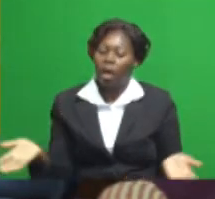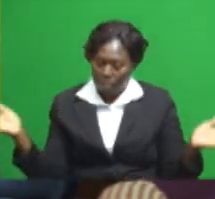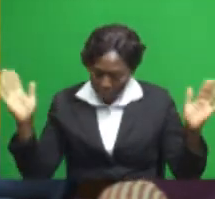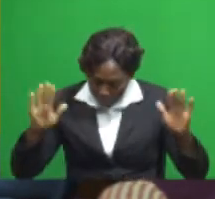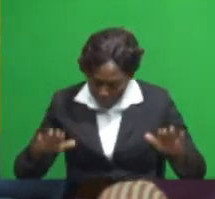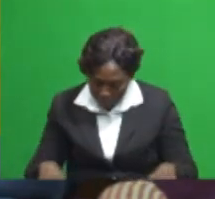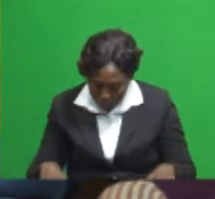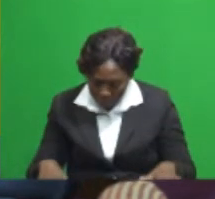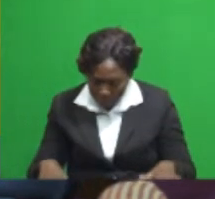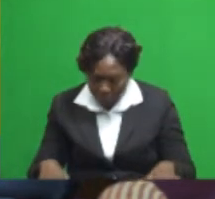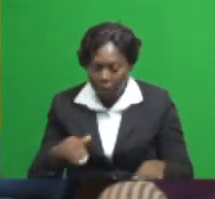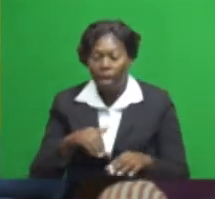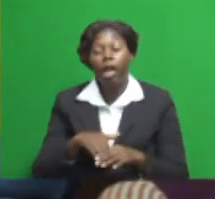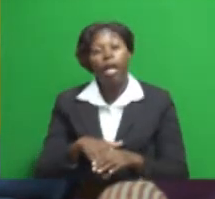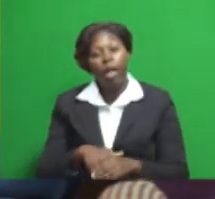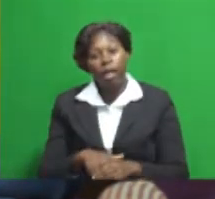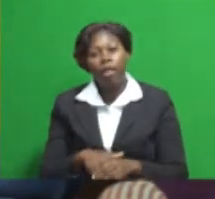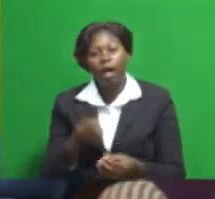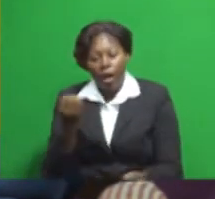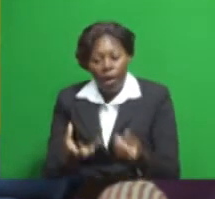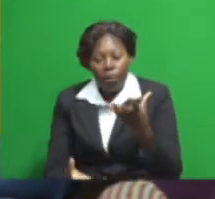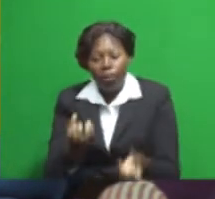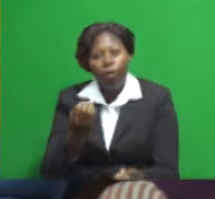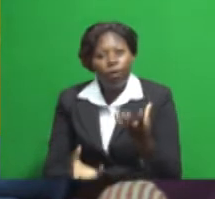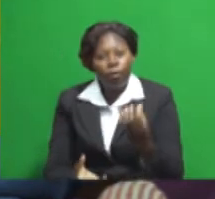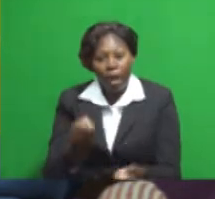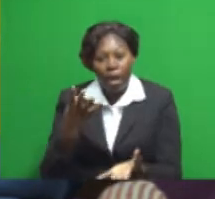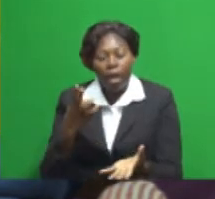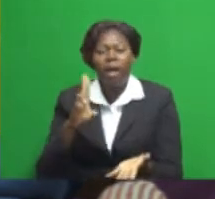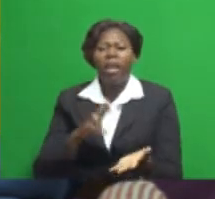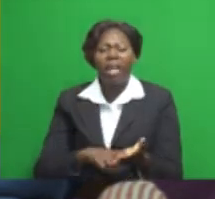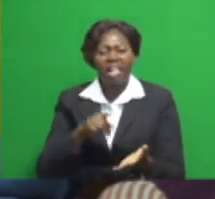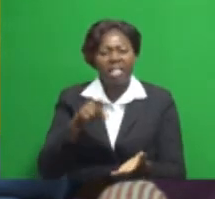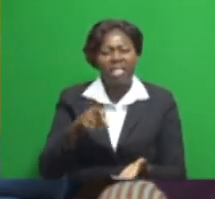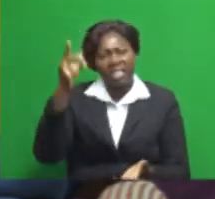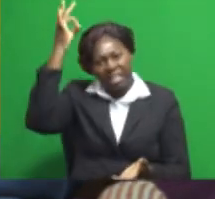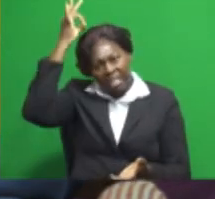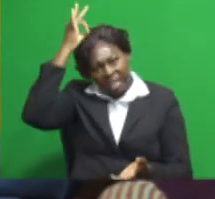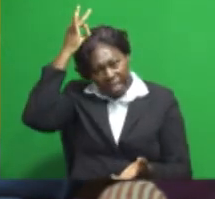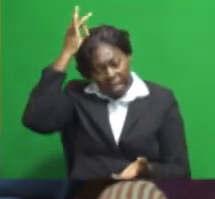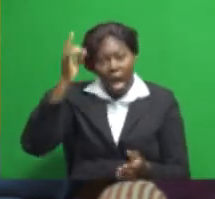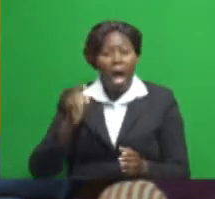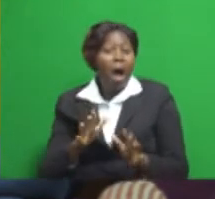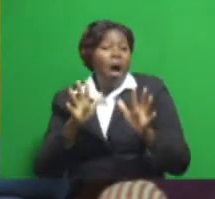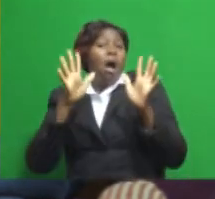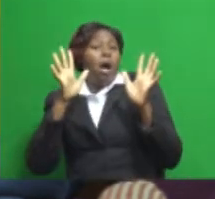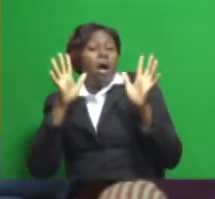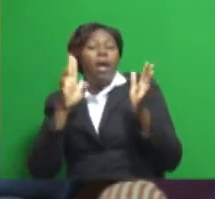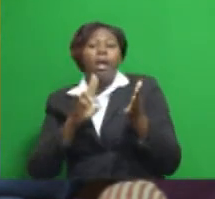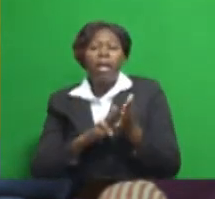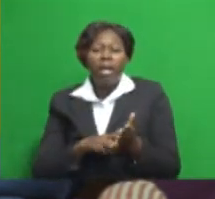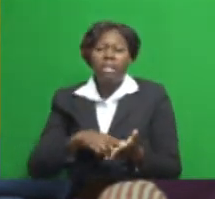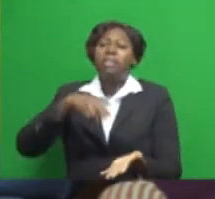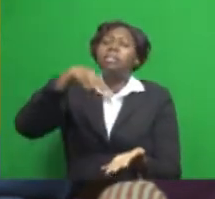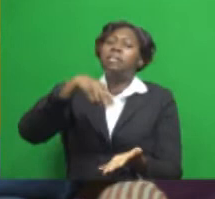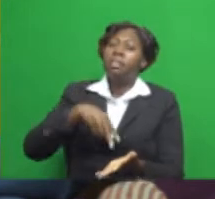chomoto waipfuta kwazvo. Ipapo mambo Nebukadnezari akavhunduswa. ndoku kasira kusimuka akataura